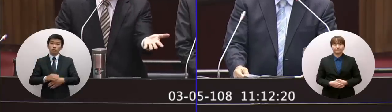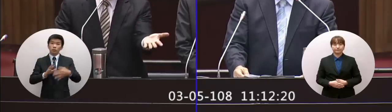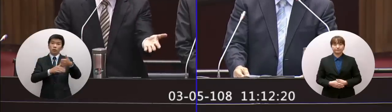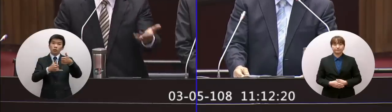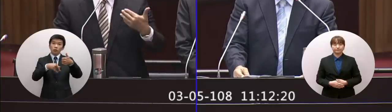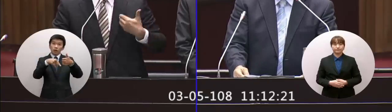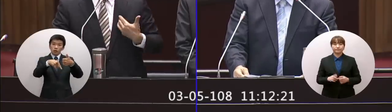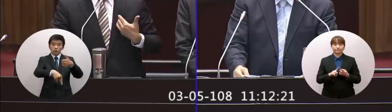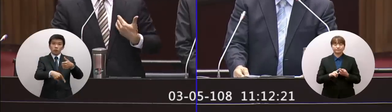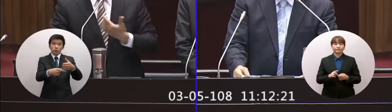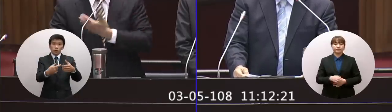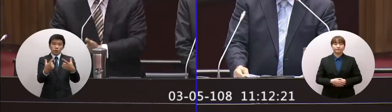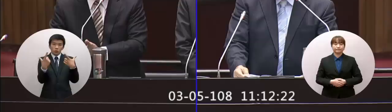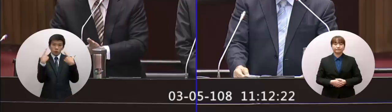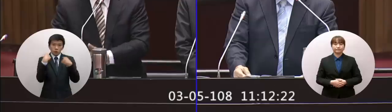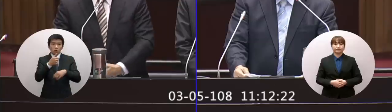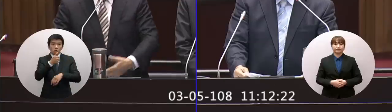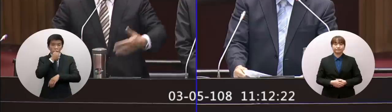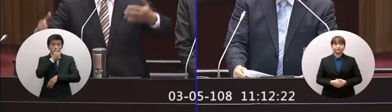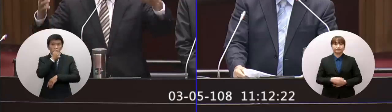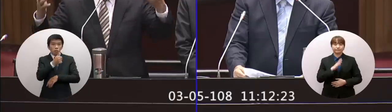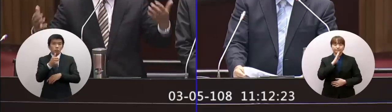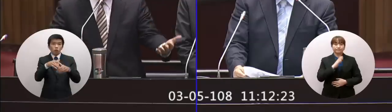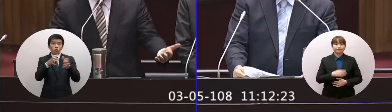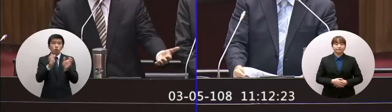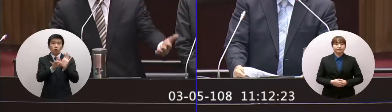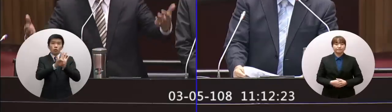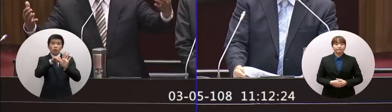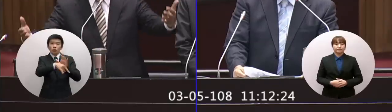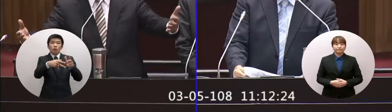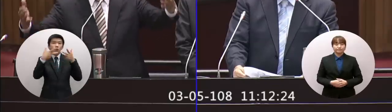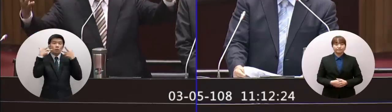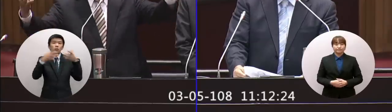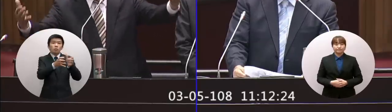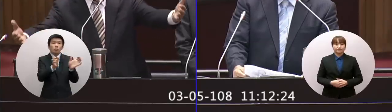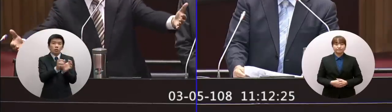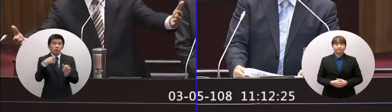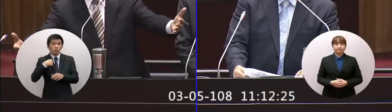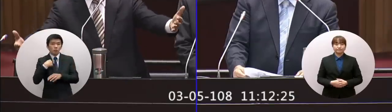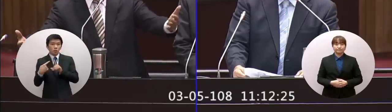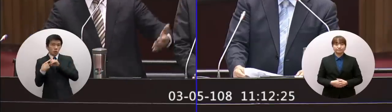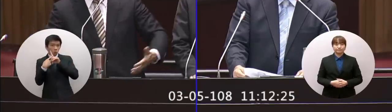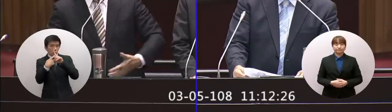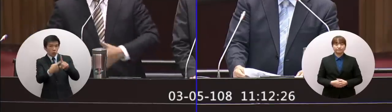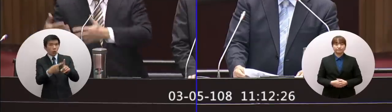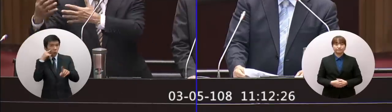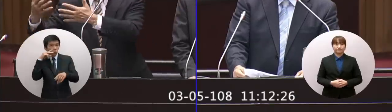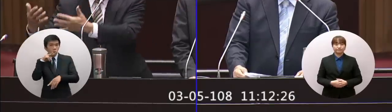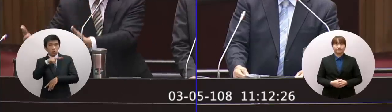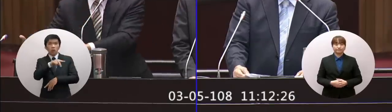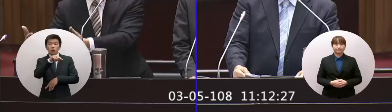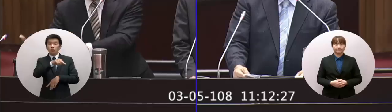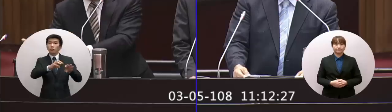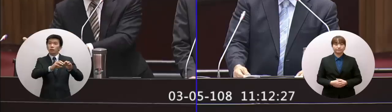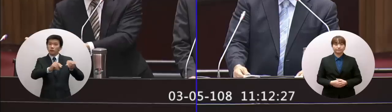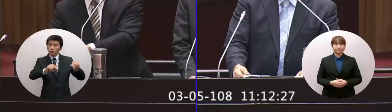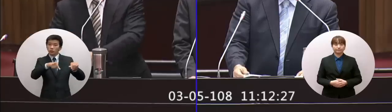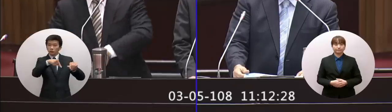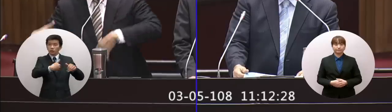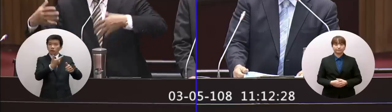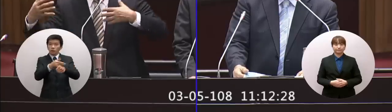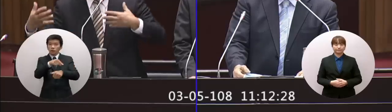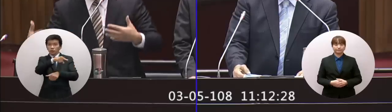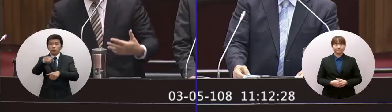兰部落， 对， 那天我特别去， 是， 也在那里看到这个土地真的可以就让都兰